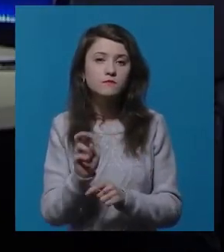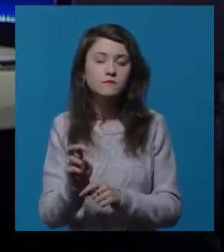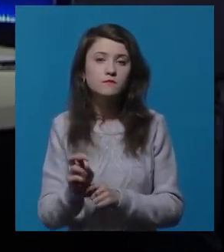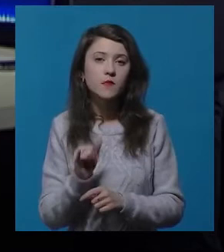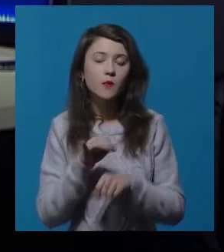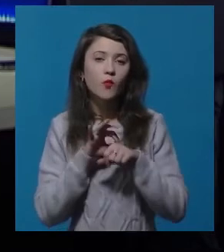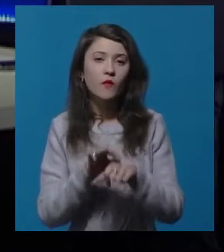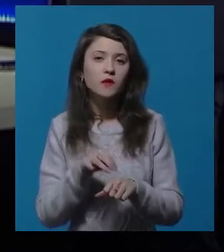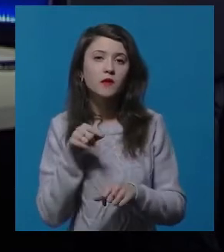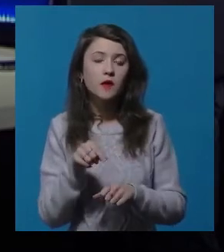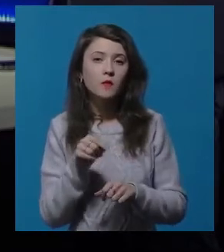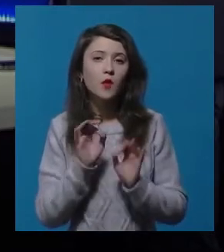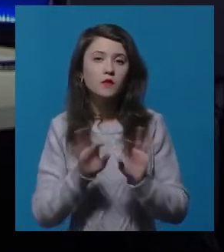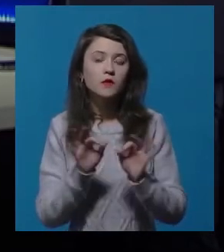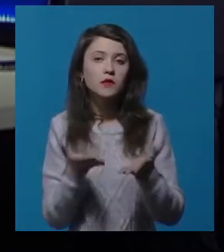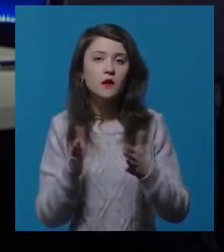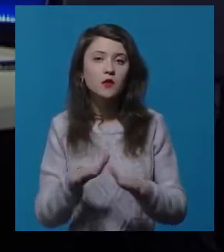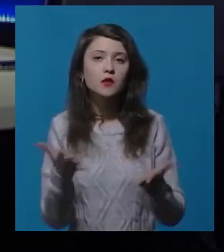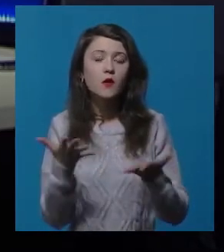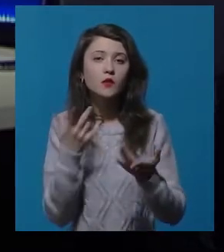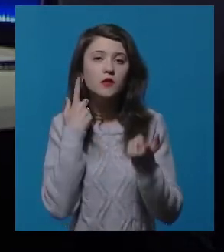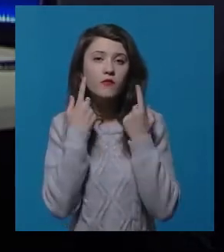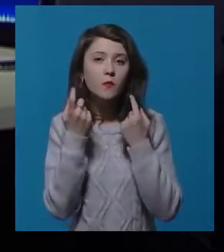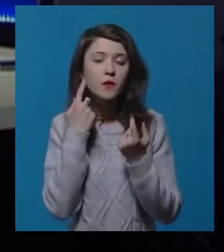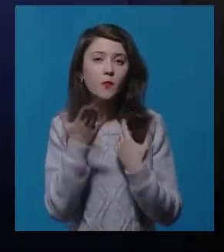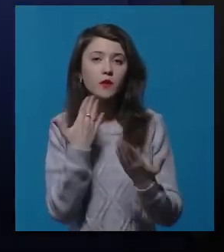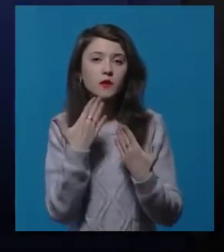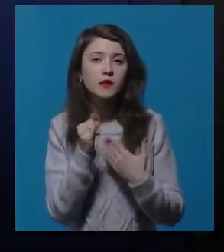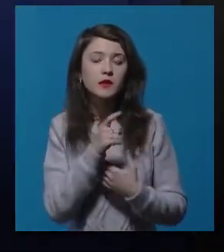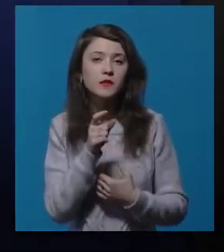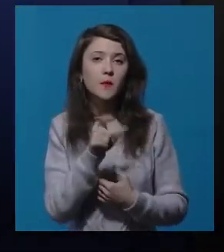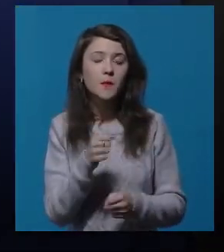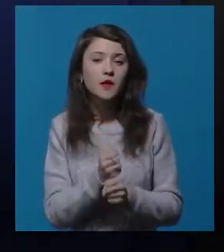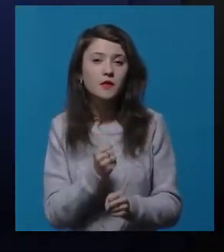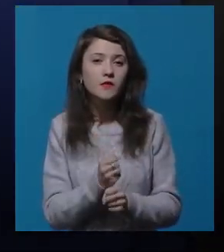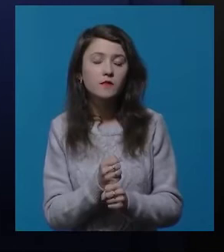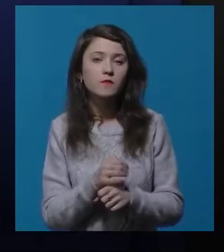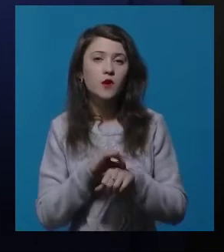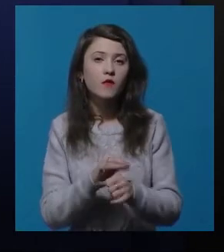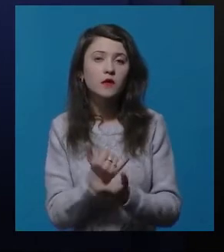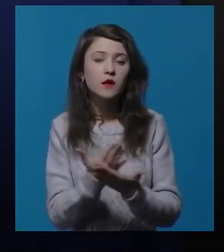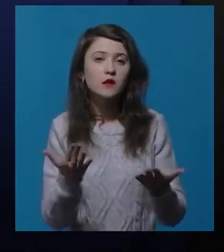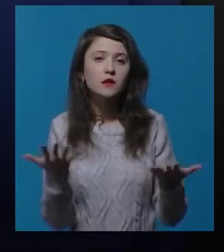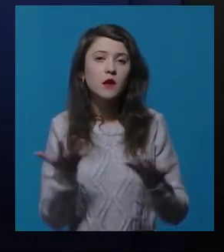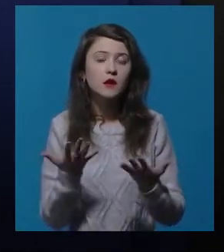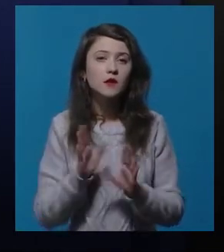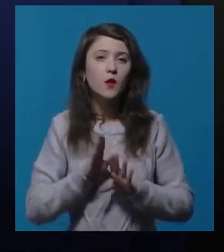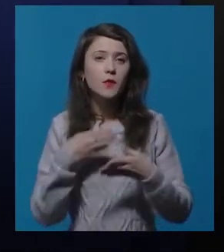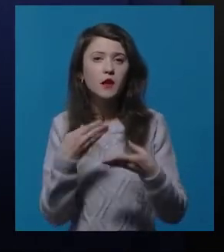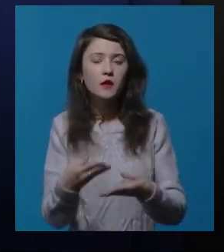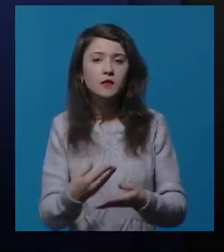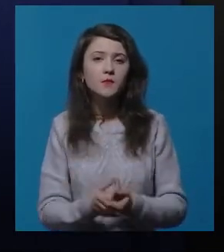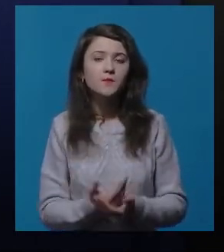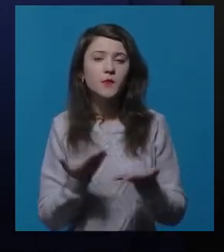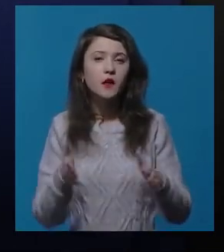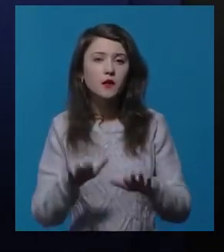там консультування, залишити якусь інформацію, поспілкуватися з працівниками, провести для них якісь методичні рекомендації,